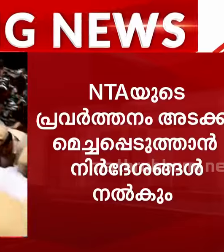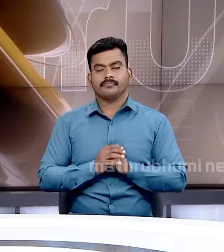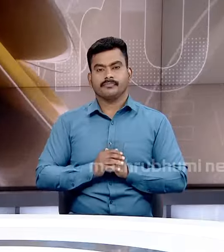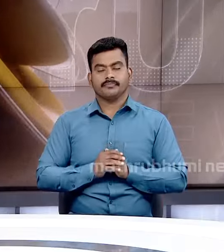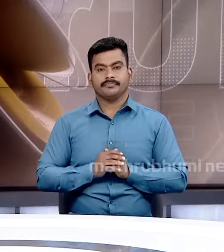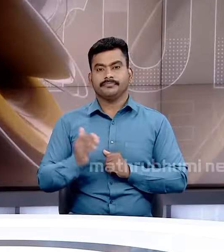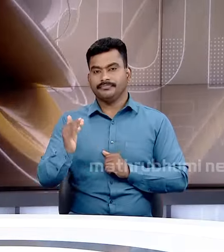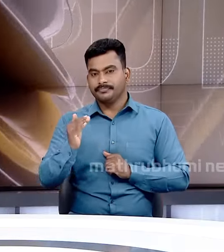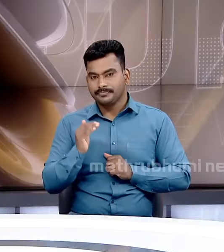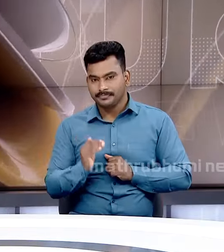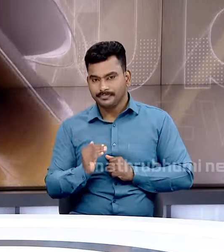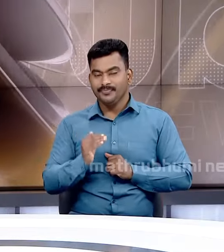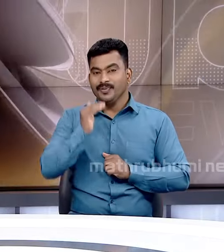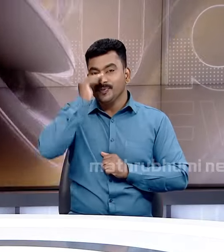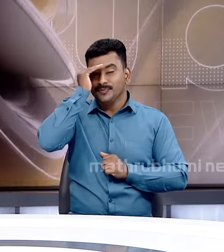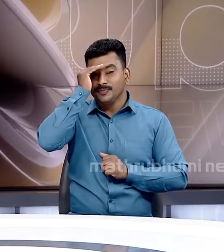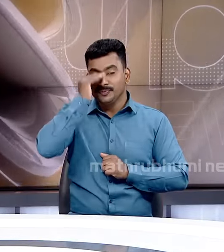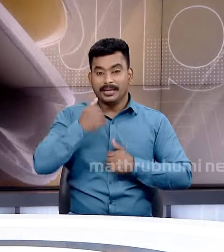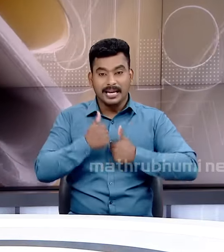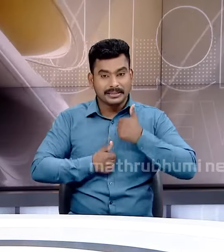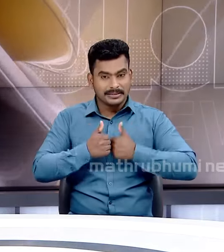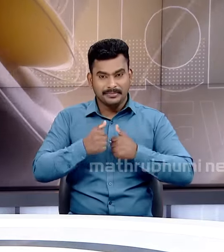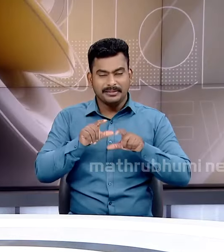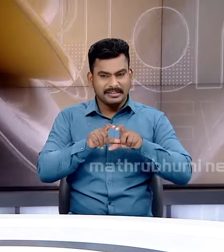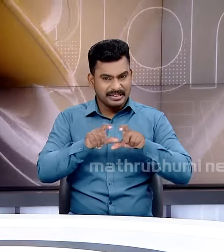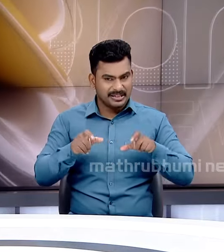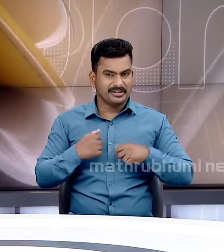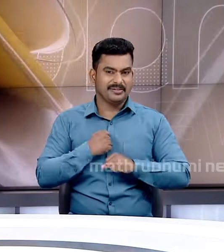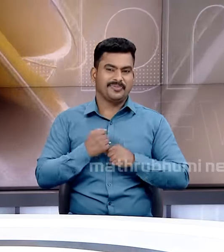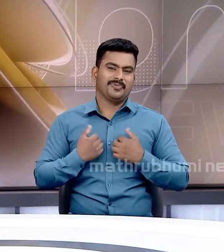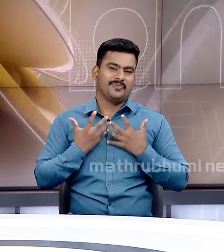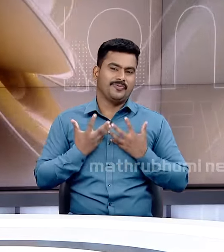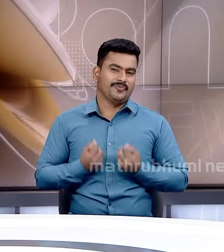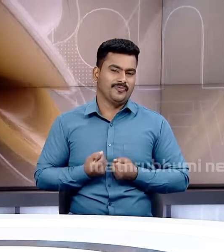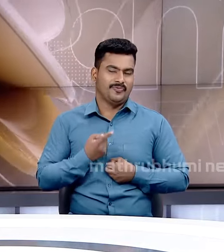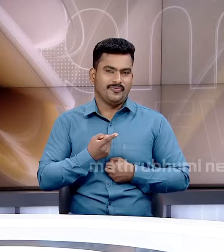വിവരങ്ങൾ നൽകിയത്. നീറ്റിലും നെറ്റിലെയും ഒക്കെ വിവാദ വിഷയങ്ങൾ വളരെ സജീവമായി മുന്നോട്ട് പോകുമ്പോൾ ഒരു പ്രത്യേക